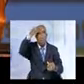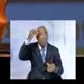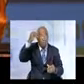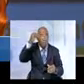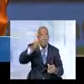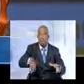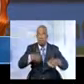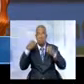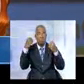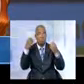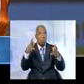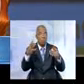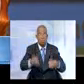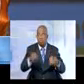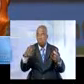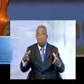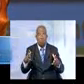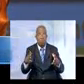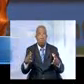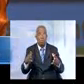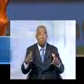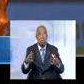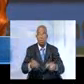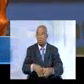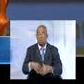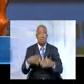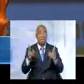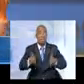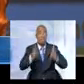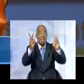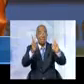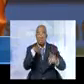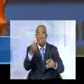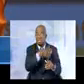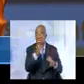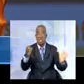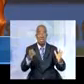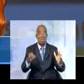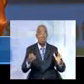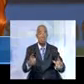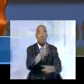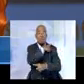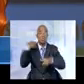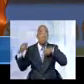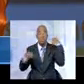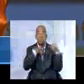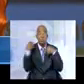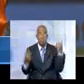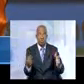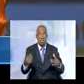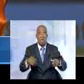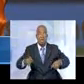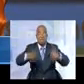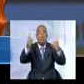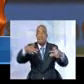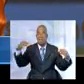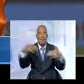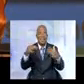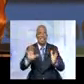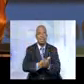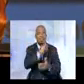que 70% des victimes civiles de guerre sont des femmes et sont